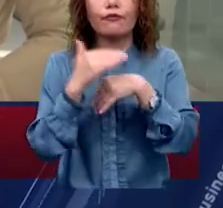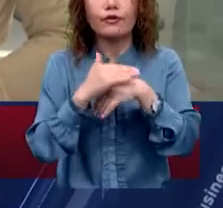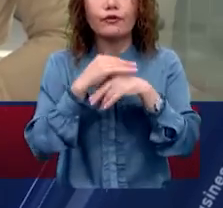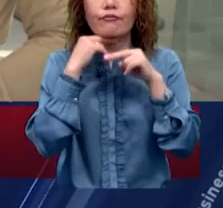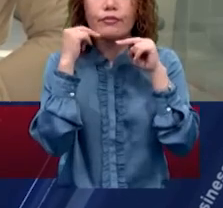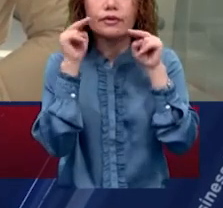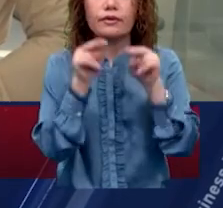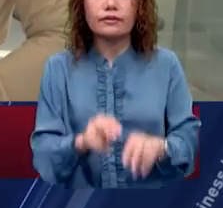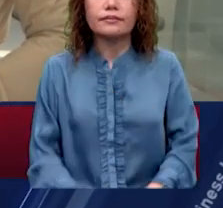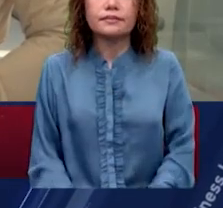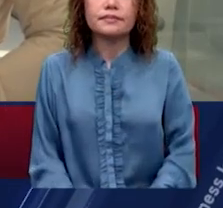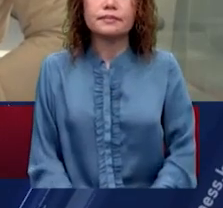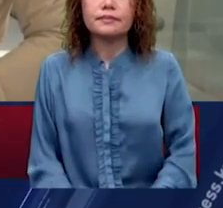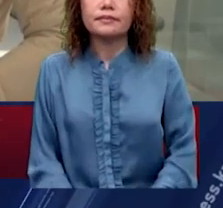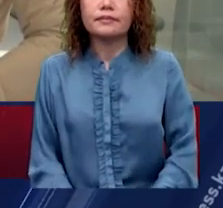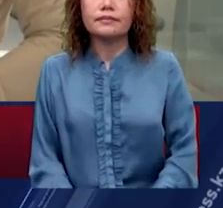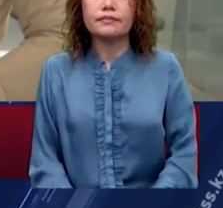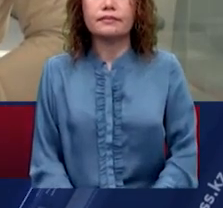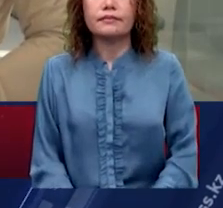назарымыз сізде.